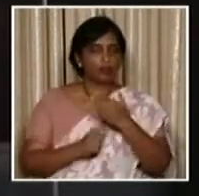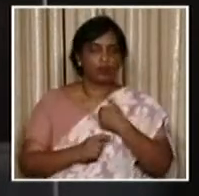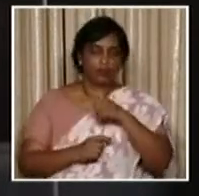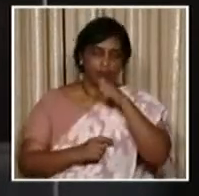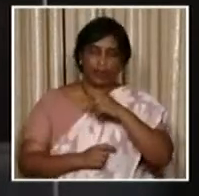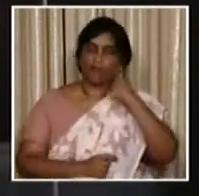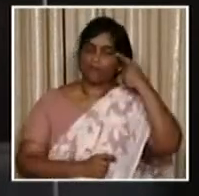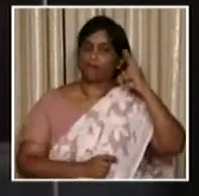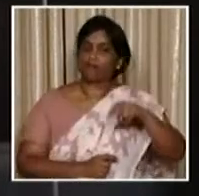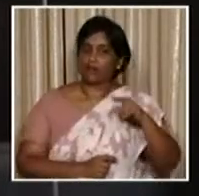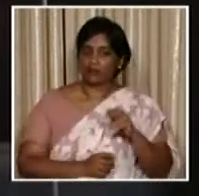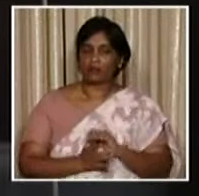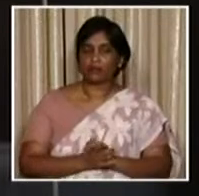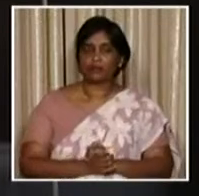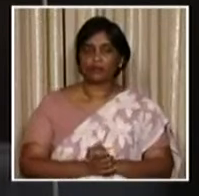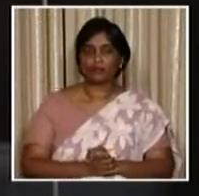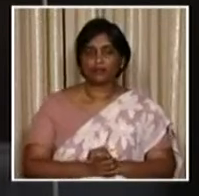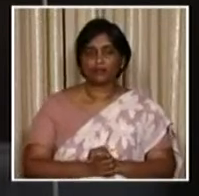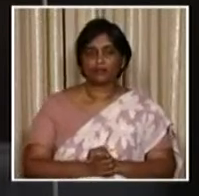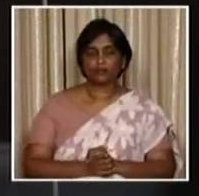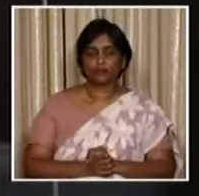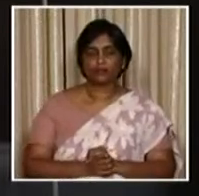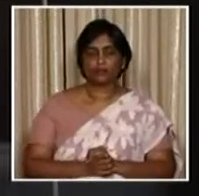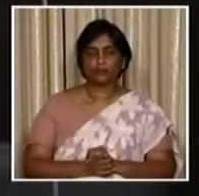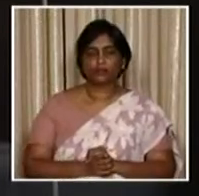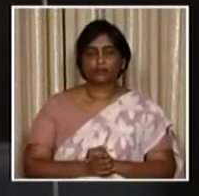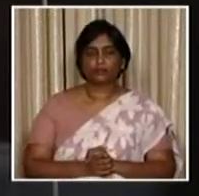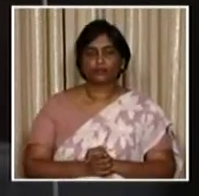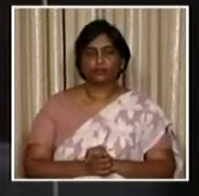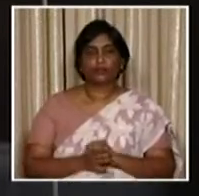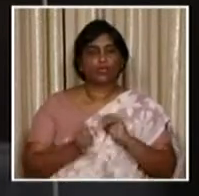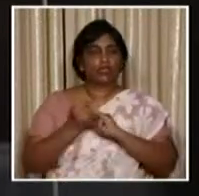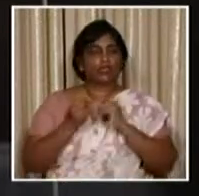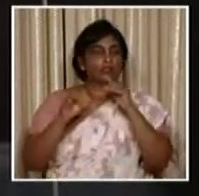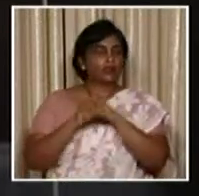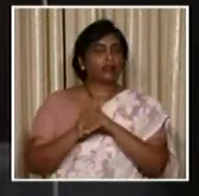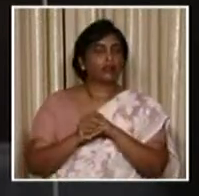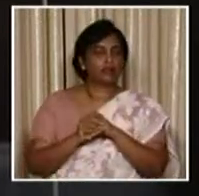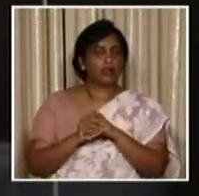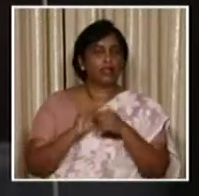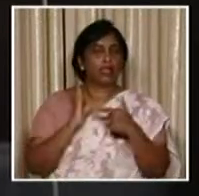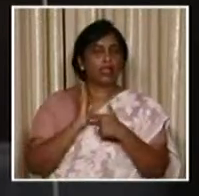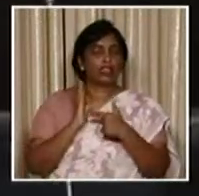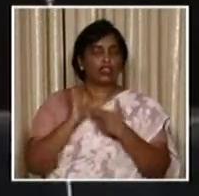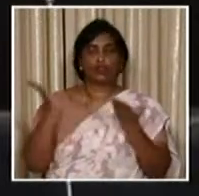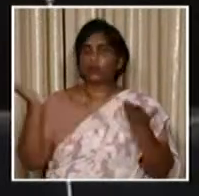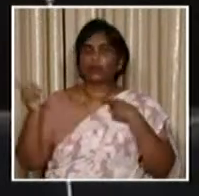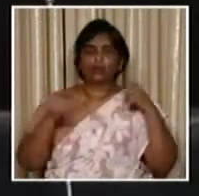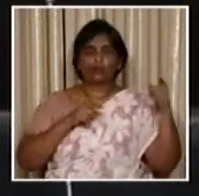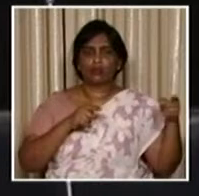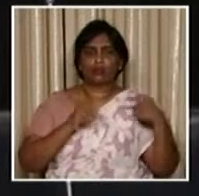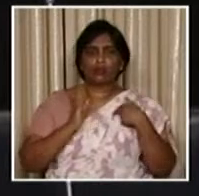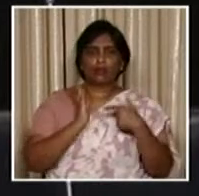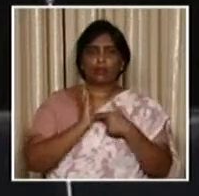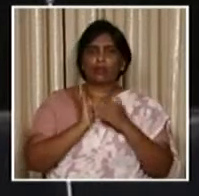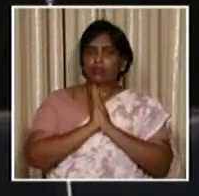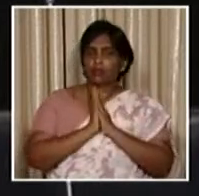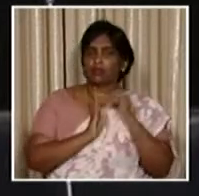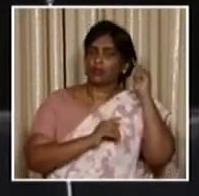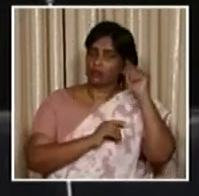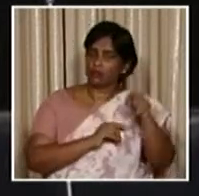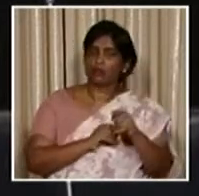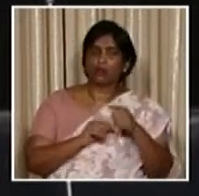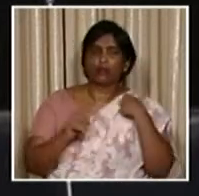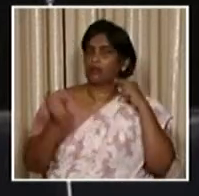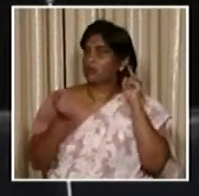තරයේ විශ්වාස කරනවා. මෛත්‍රීපාසි සිනමෙ. ඊට පස්සේ සැලේ හිටියේ කොහෙද? තිරුපති තියන්නේ කොහෙද? මම තිරුපති ගිහින් තියෙන ඕන තරම්